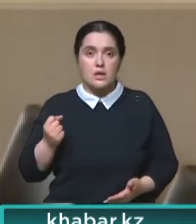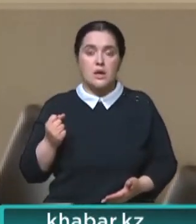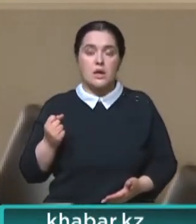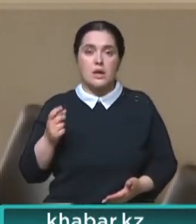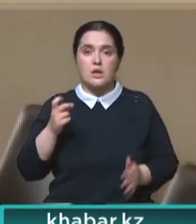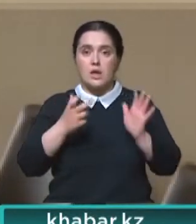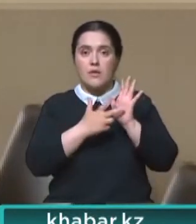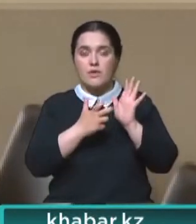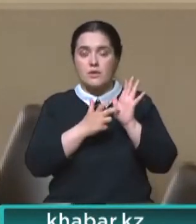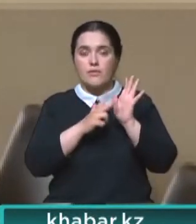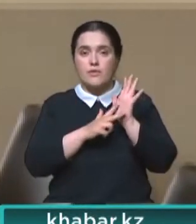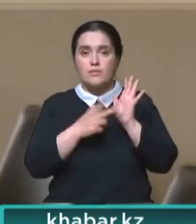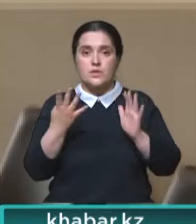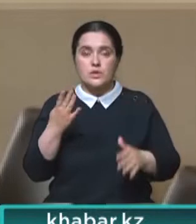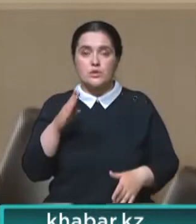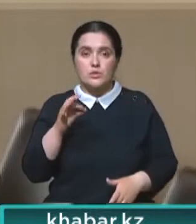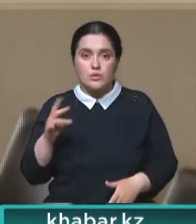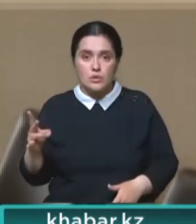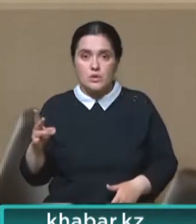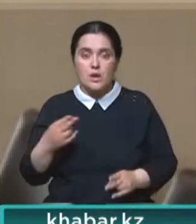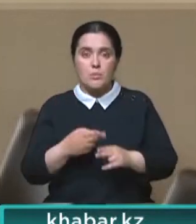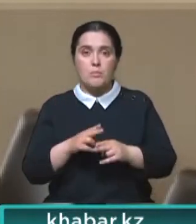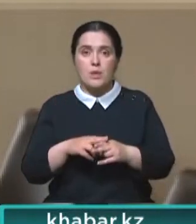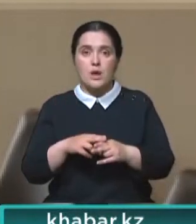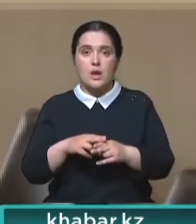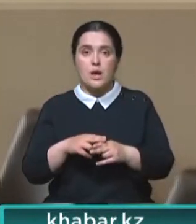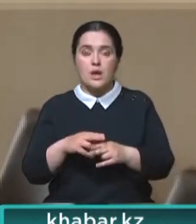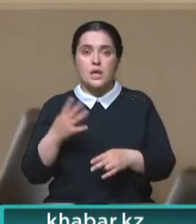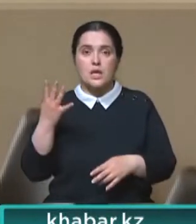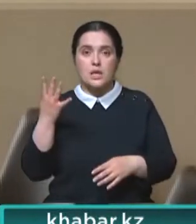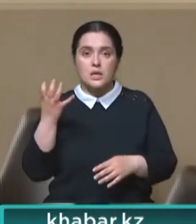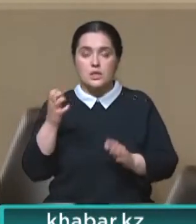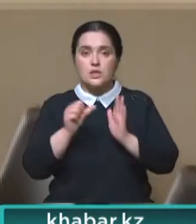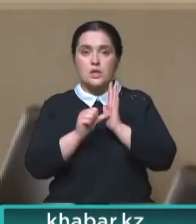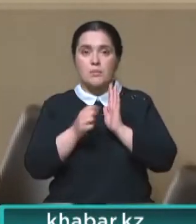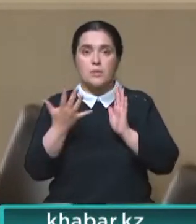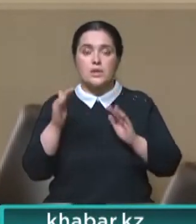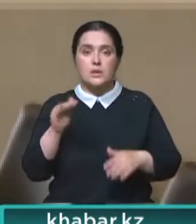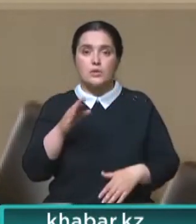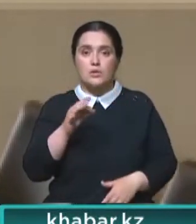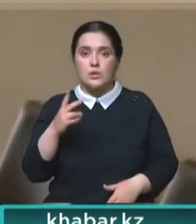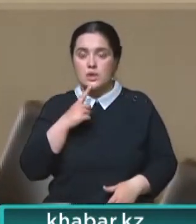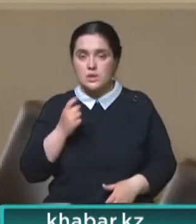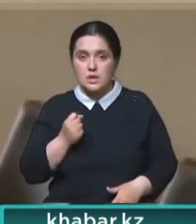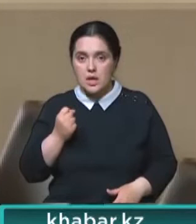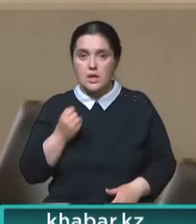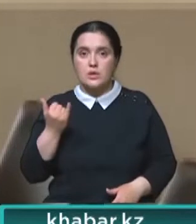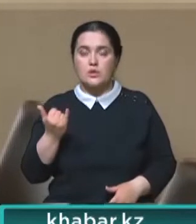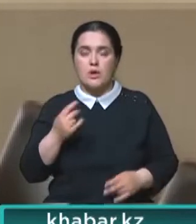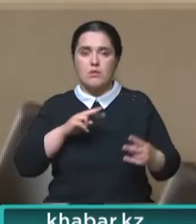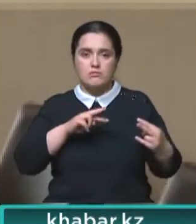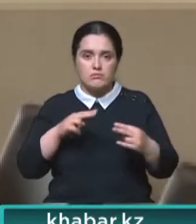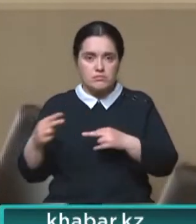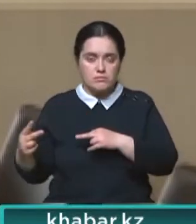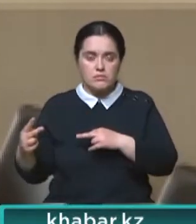на 884 тонн. В стабфонде находится 465 тонн сахара. Продолжается товарная интервенция